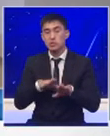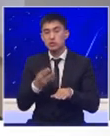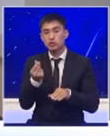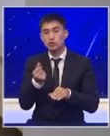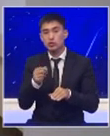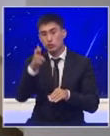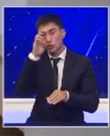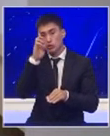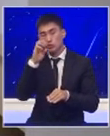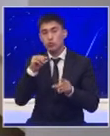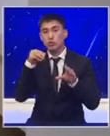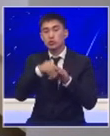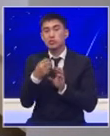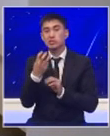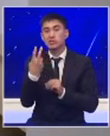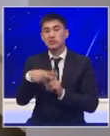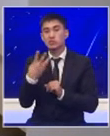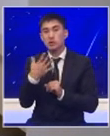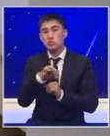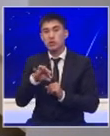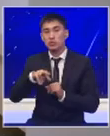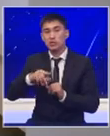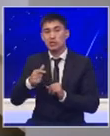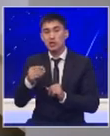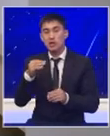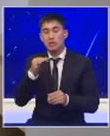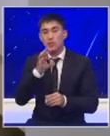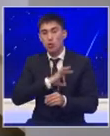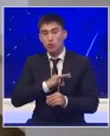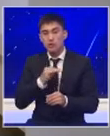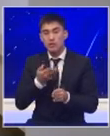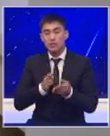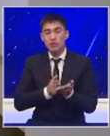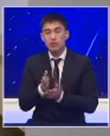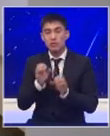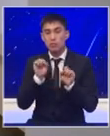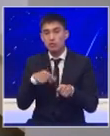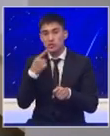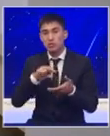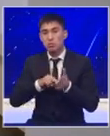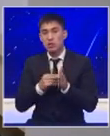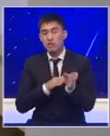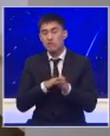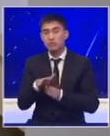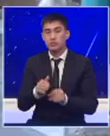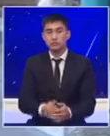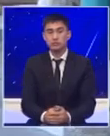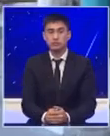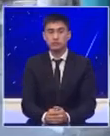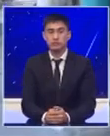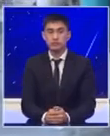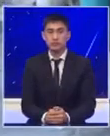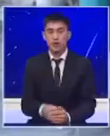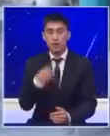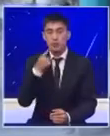бюджета в государственной поступило 325 миллионов тенге дохода Так что в этом направлении можно сказать план перевыполнен Кроме